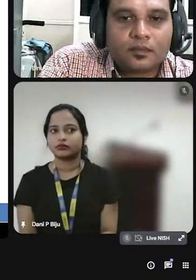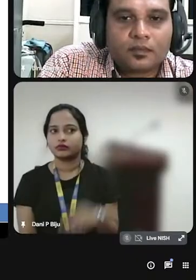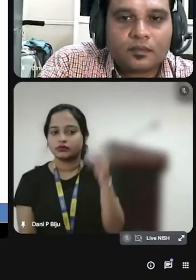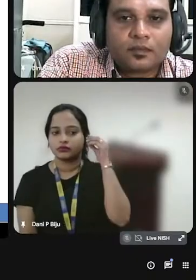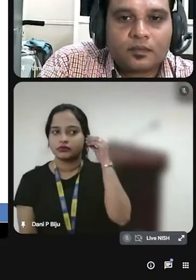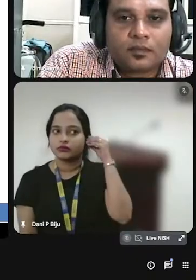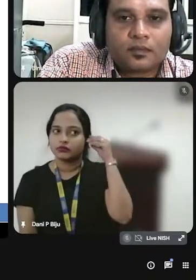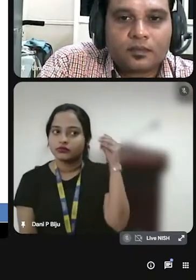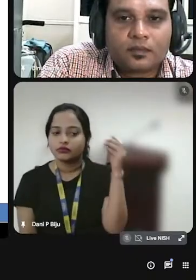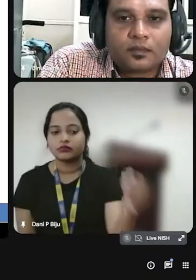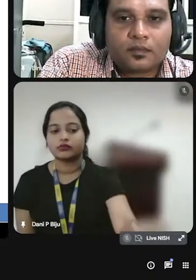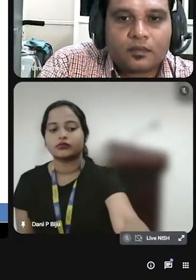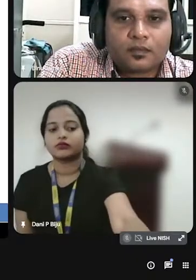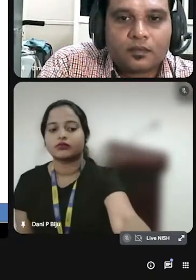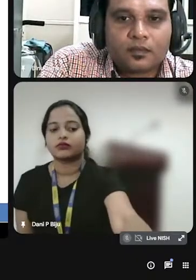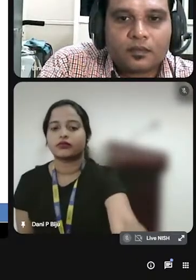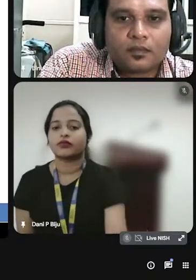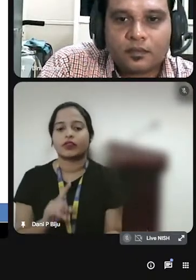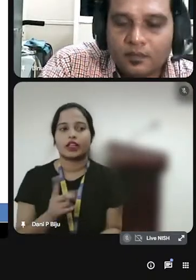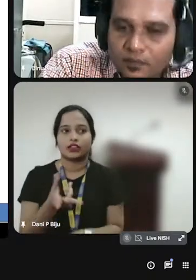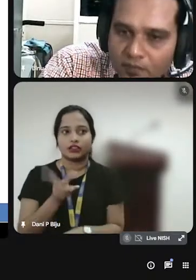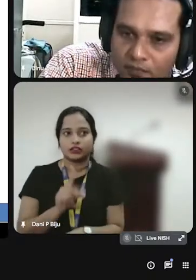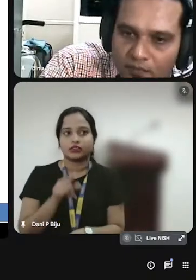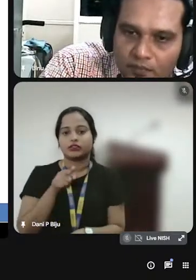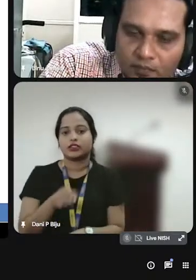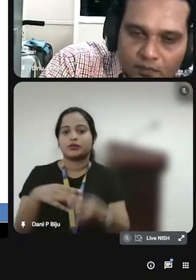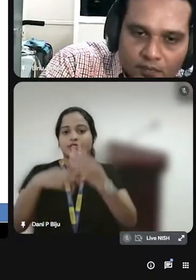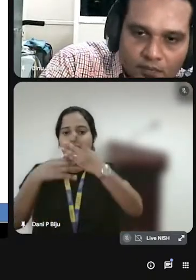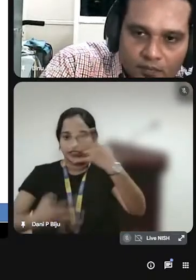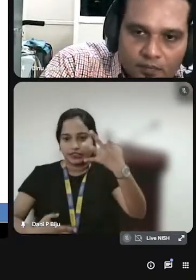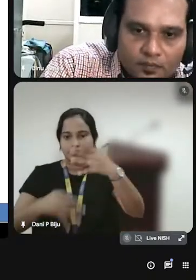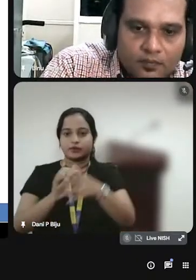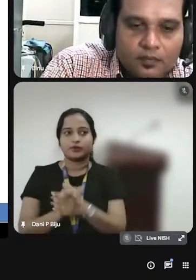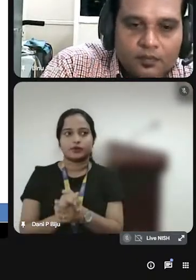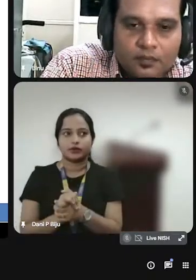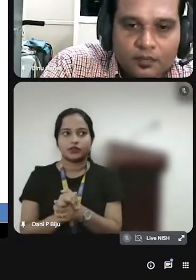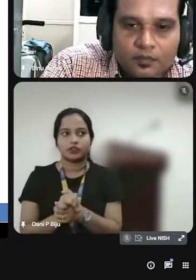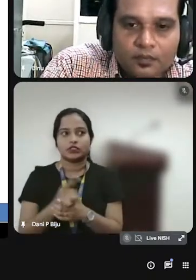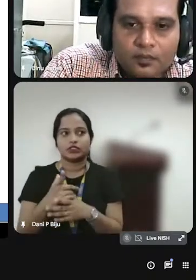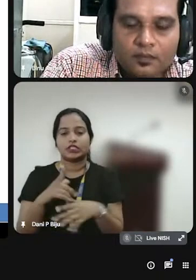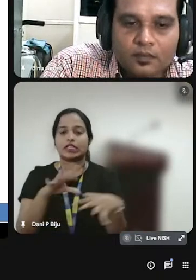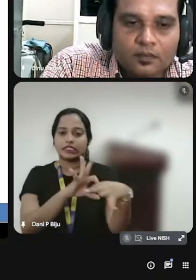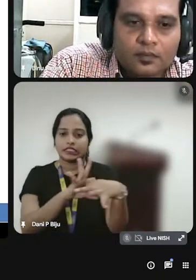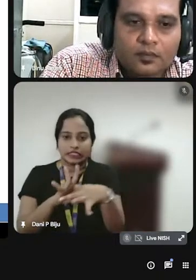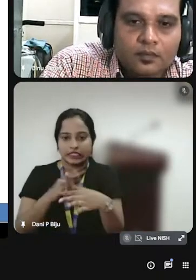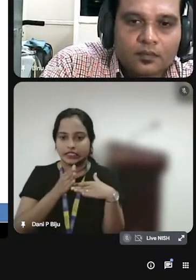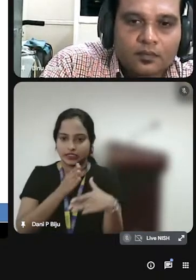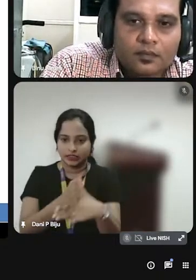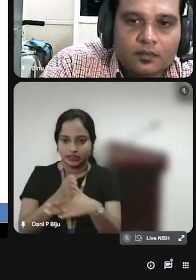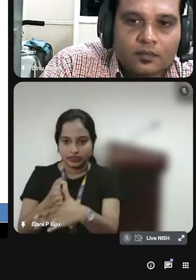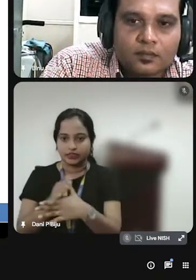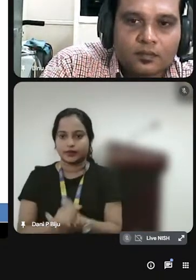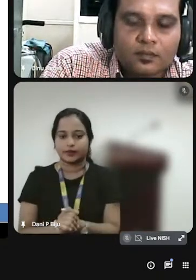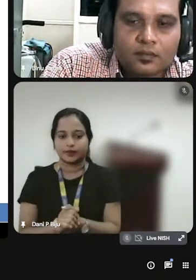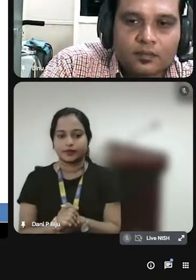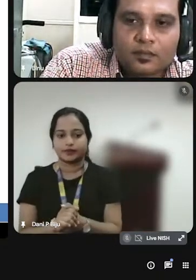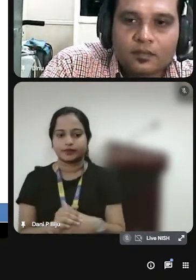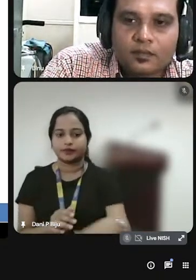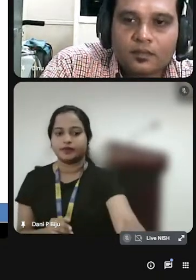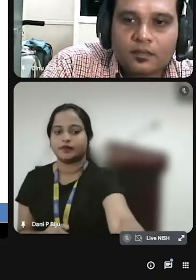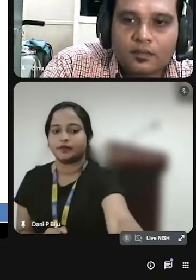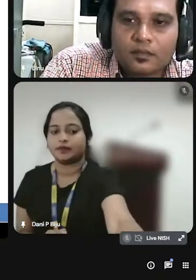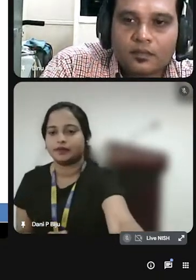പങ്കെടുക്കുന്ന എല്ലാവരുടെ ശ്രദ്ധയ്ക്ക് ഒരിക്കൽ കൂടെ നമ്മുടെ ചാറ്റ് ബോക്സിൽ ഒരു ലിങ്കും കൂടെ ഷെയർ ചെയ്തിട്ടുണ്ട്.